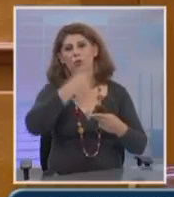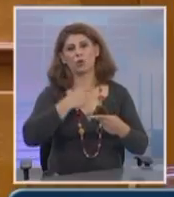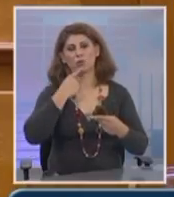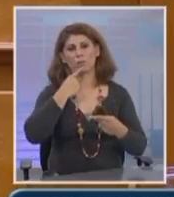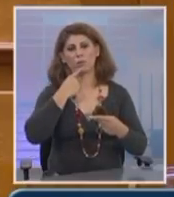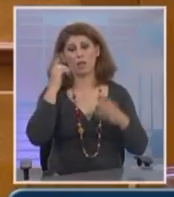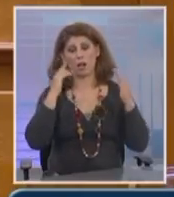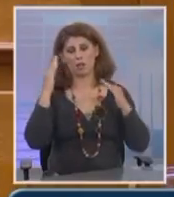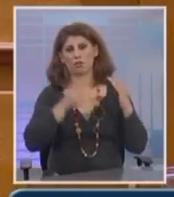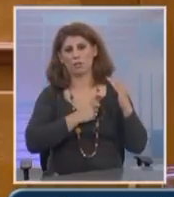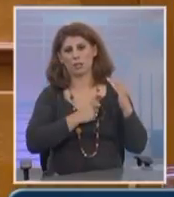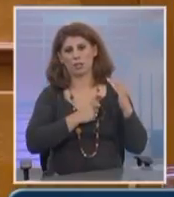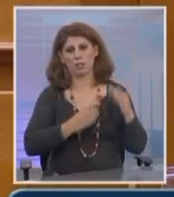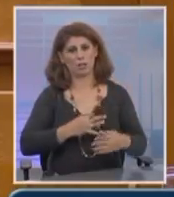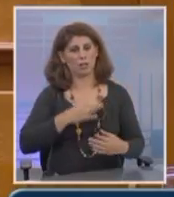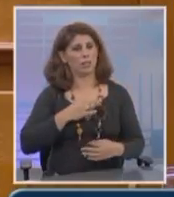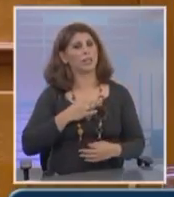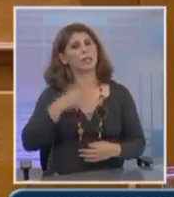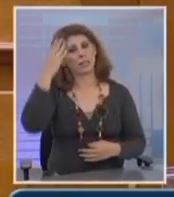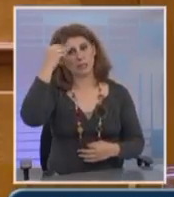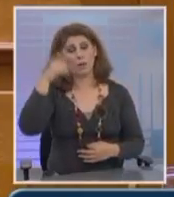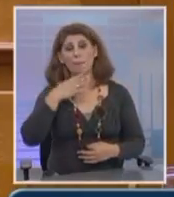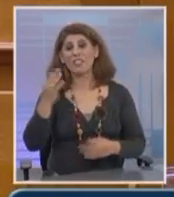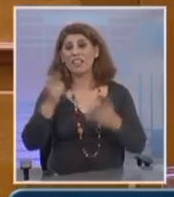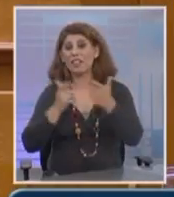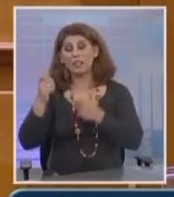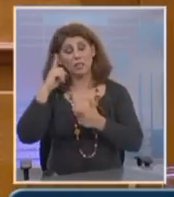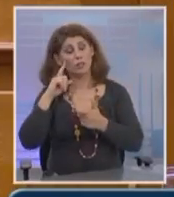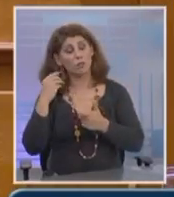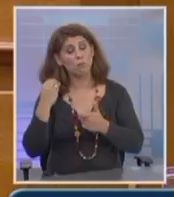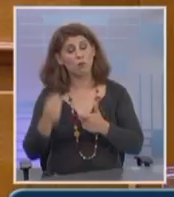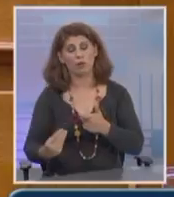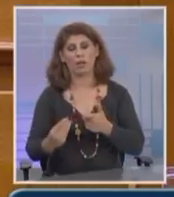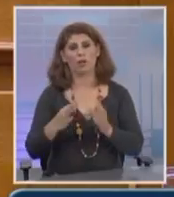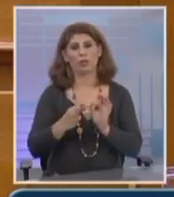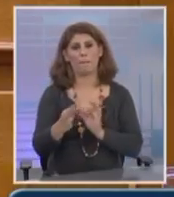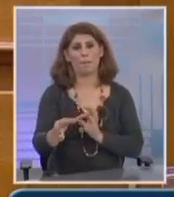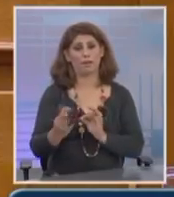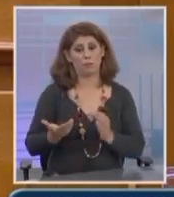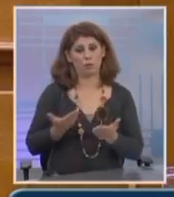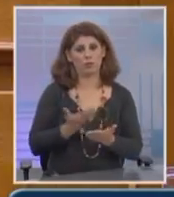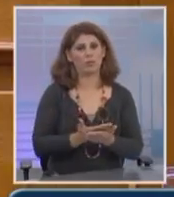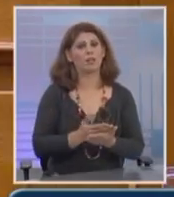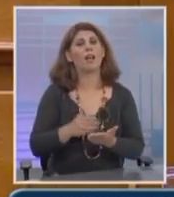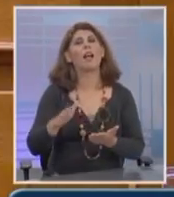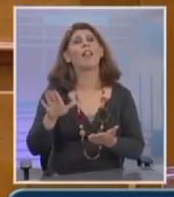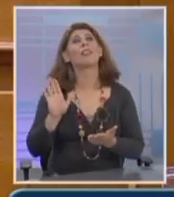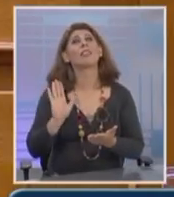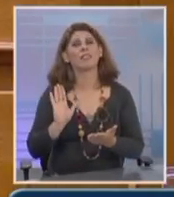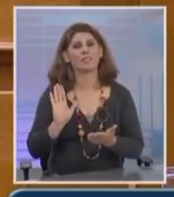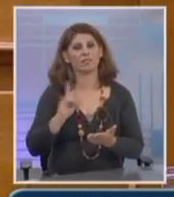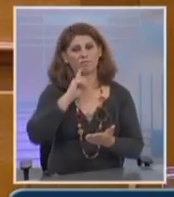σας αναξιοπιστίας, κύριε Τσίπρα. Επειδή οι δανειστές γνωρίζουν πάρα πολύ καλά ότι τα μέτρα τα οποία προτείνετε δεν βγαίνουν,